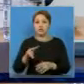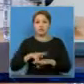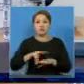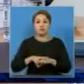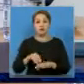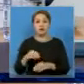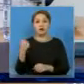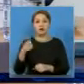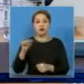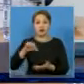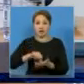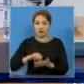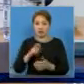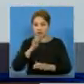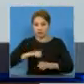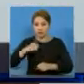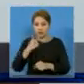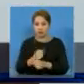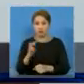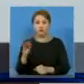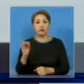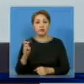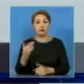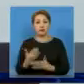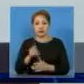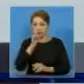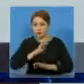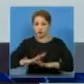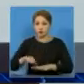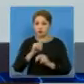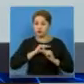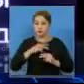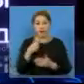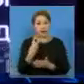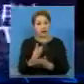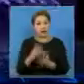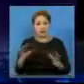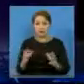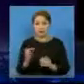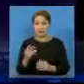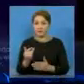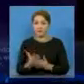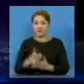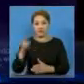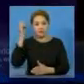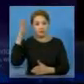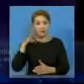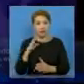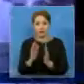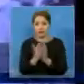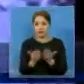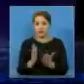саласының ардагерлері қатысып, елбасы Нұрсұлтан Назарбаевтың ел үшін атқарған жұмысын саралады. Сақтаған Бәйішев атындағы ғылыми әмбебап